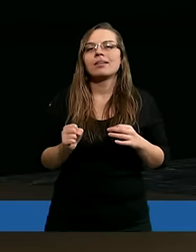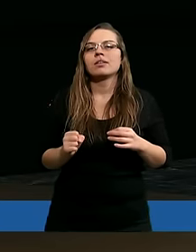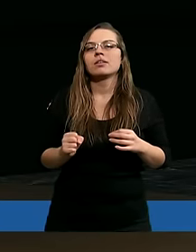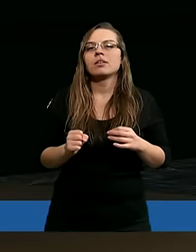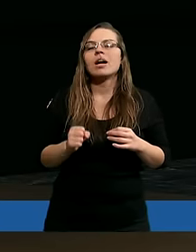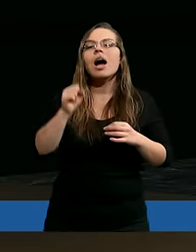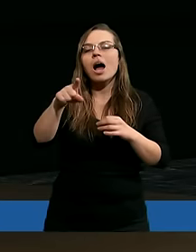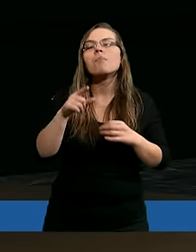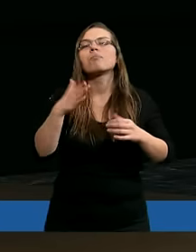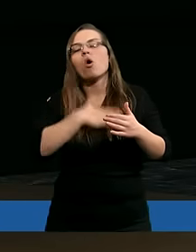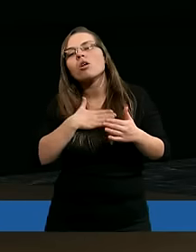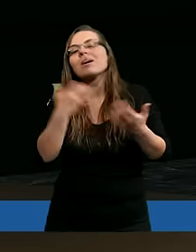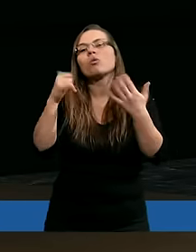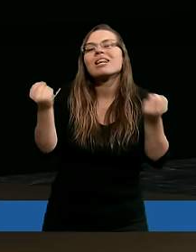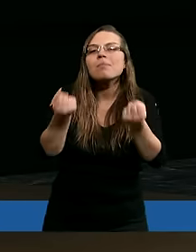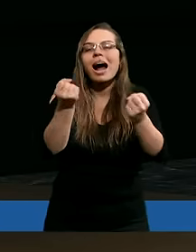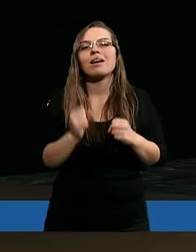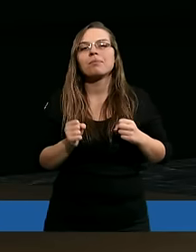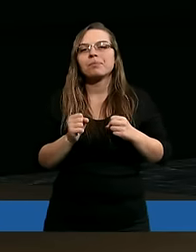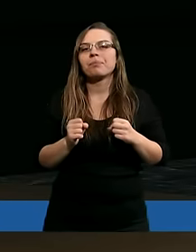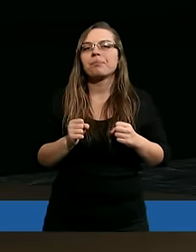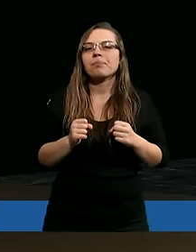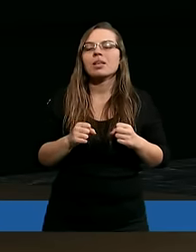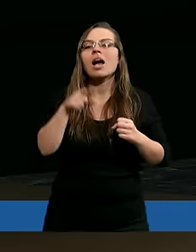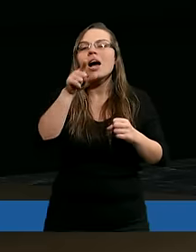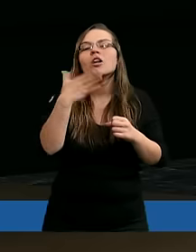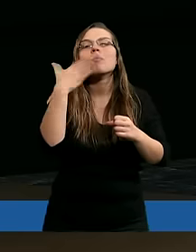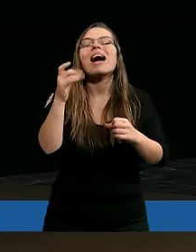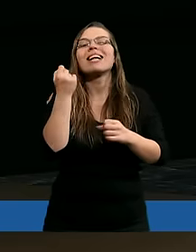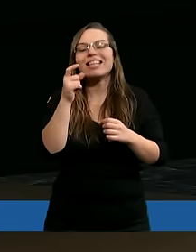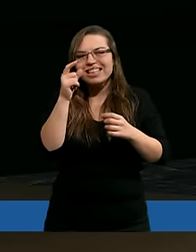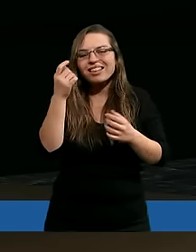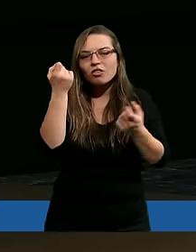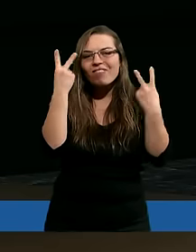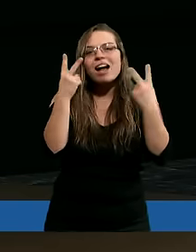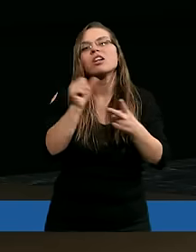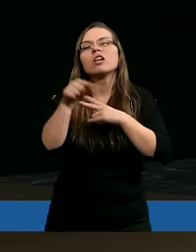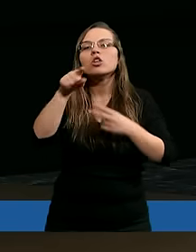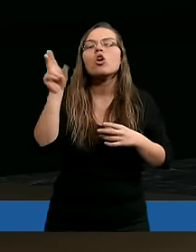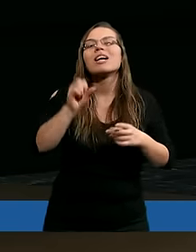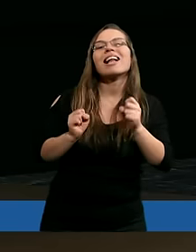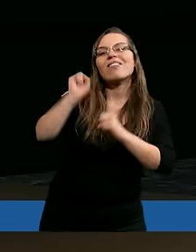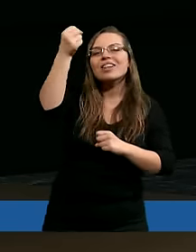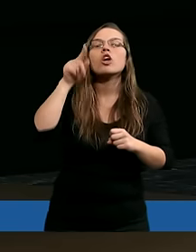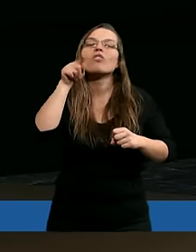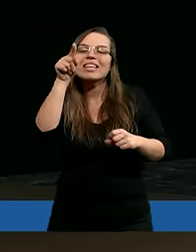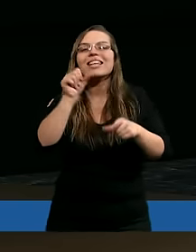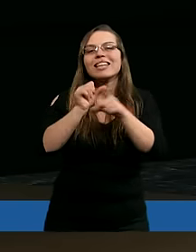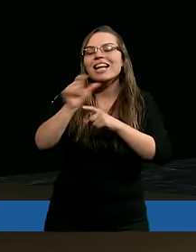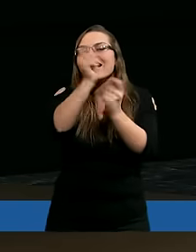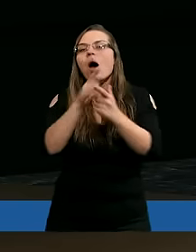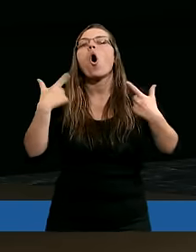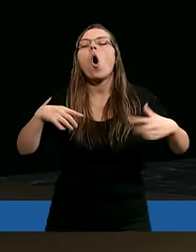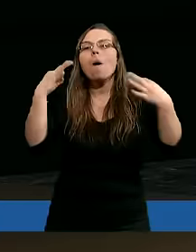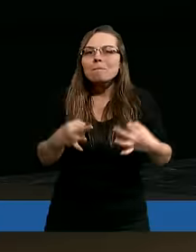jakimi problemami się zmagał, ale to, co jest bardziej istotne, to jest to, że Ty dajesz zwycięstwo, że Ty jesteś cały